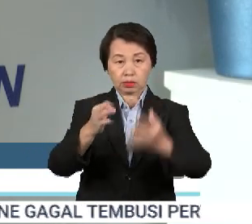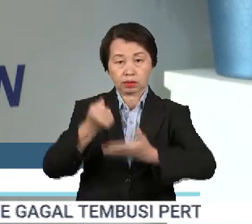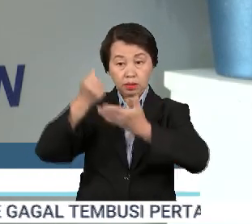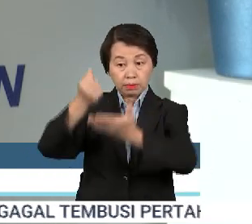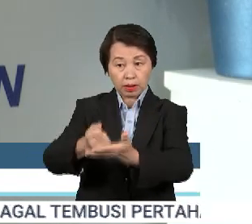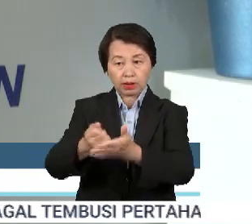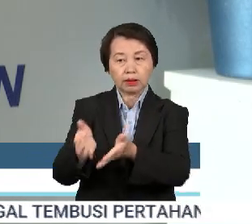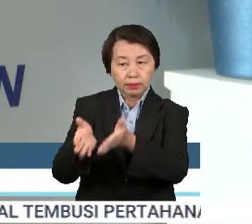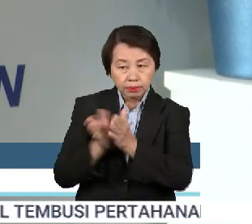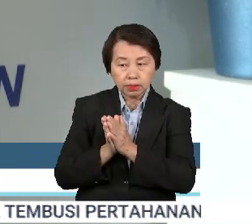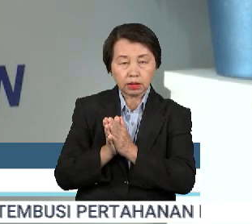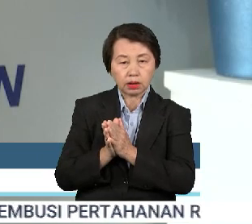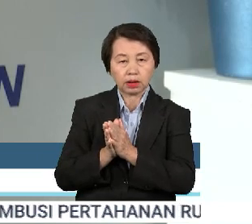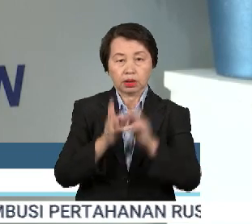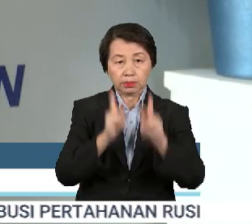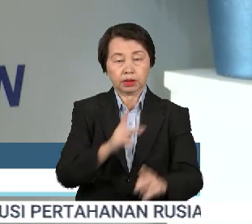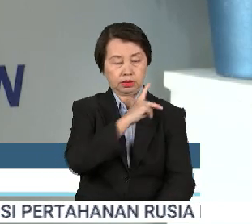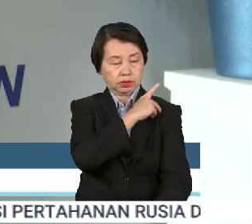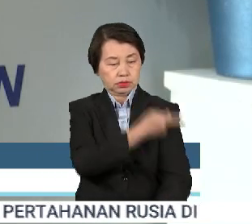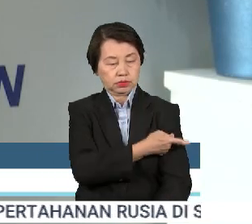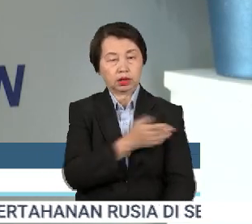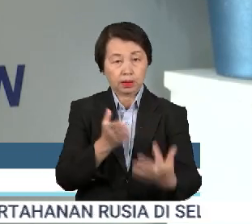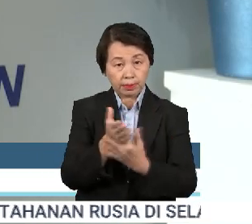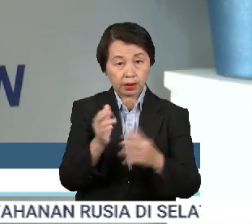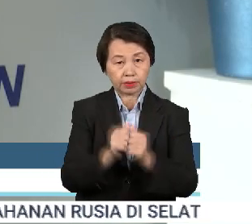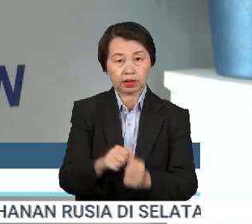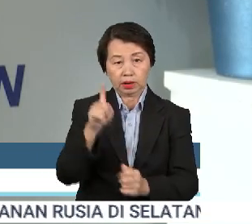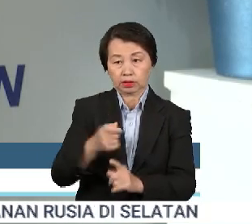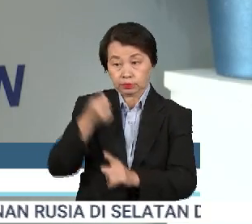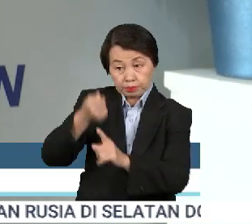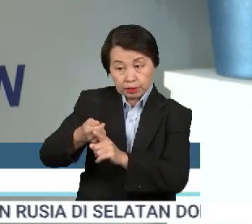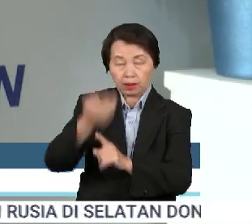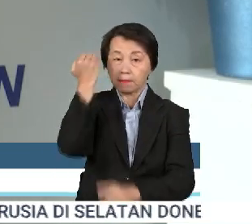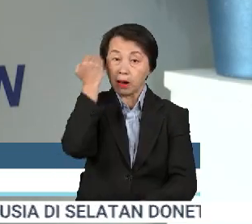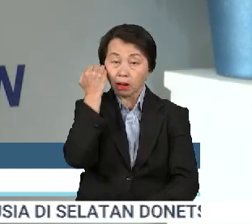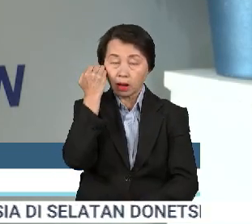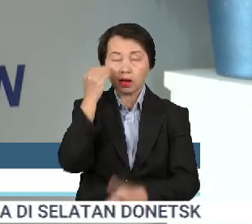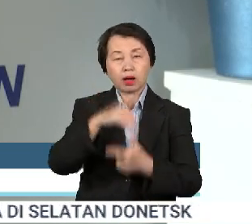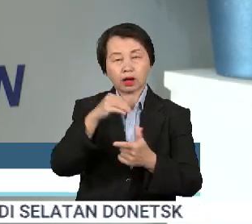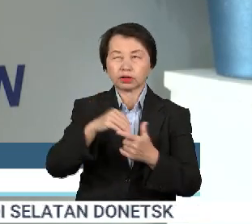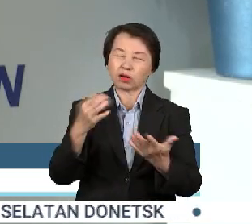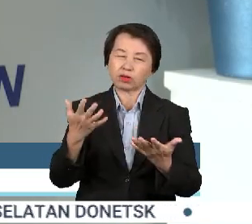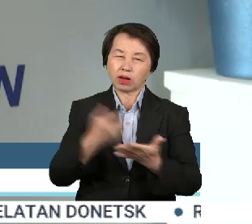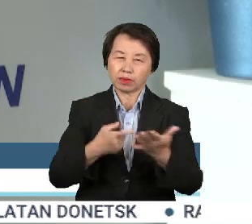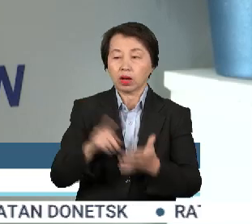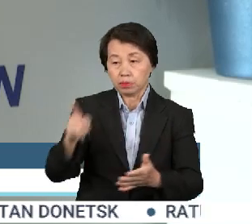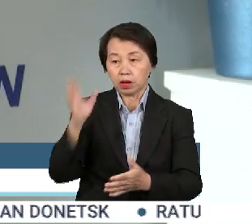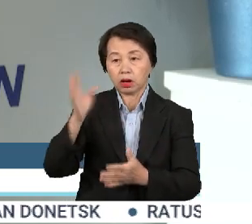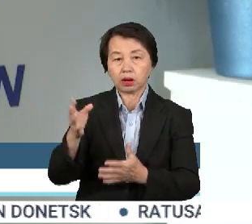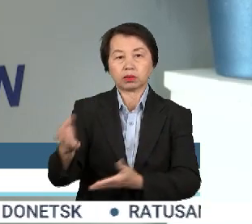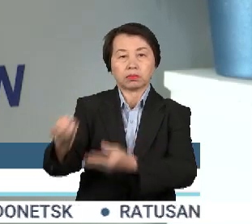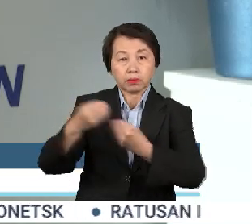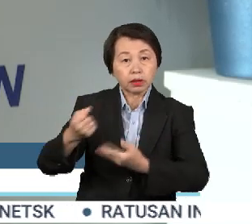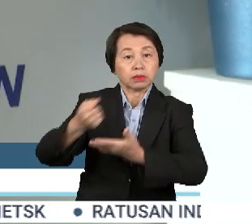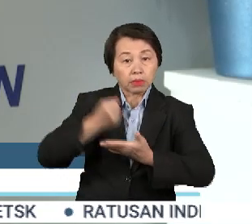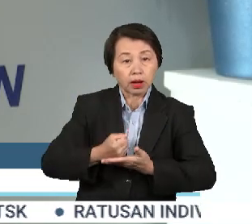diminta oleh pihak berkuasa melalui dengan satu perintah mahkamah atau sebagainya mereka akan memberikan bantuan